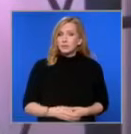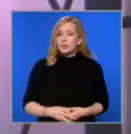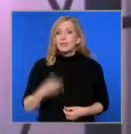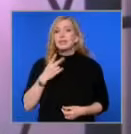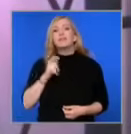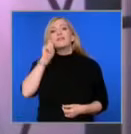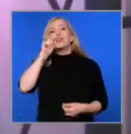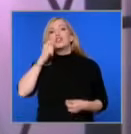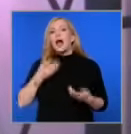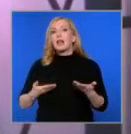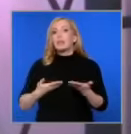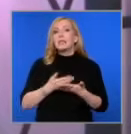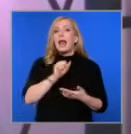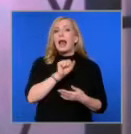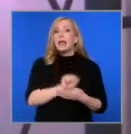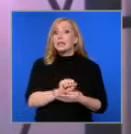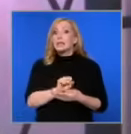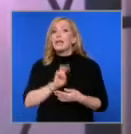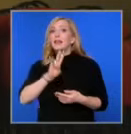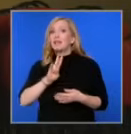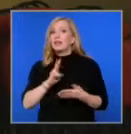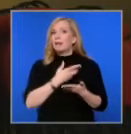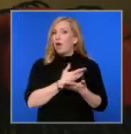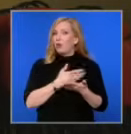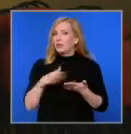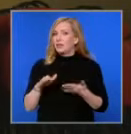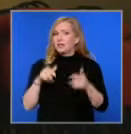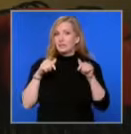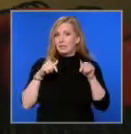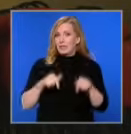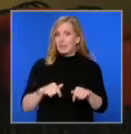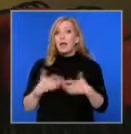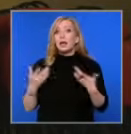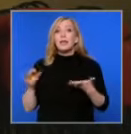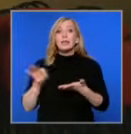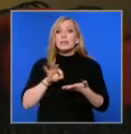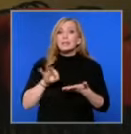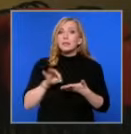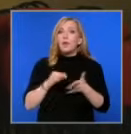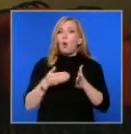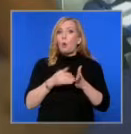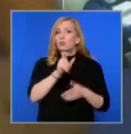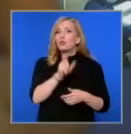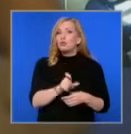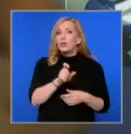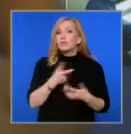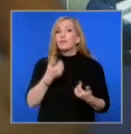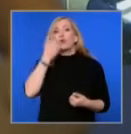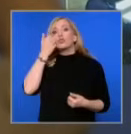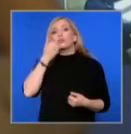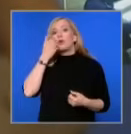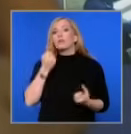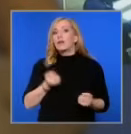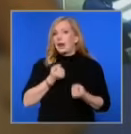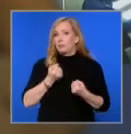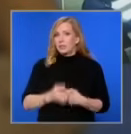Две жалби на Алексей Навални бяха отхвърлени днес от Руския върховен съд. Къде се намира опозиционерът и за какво използва